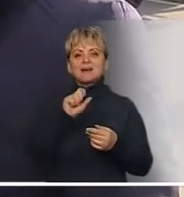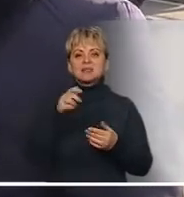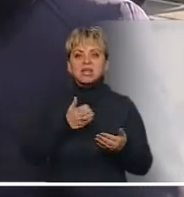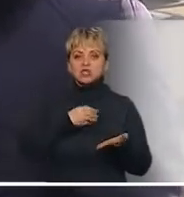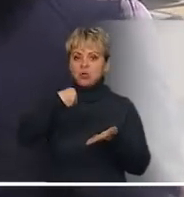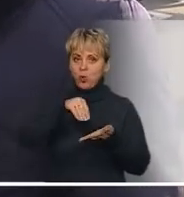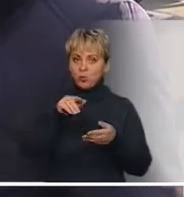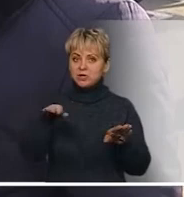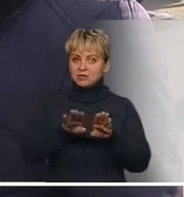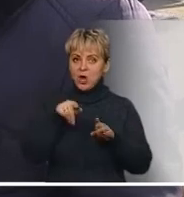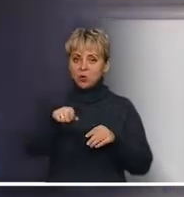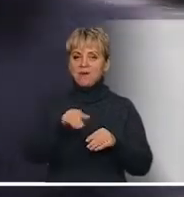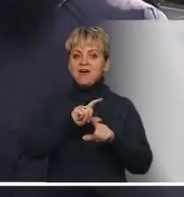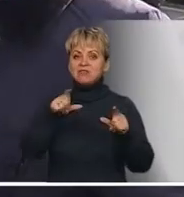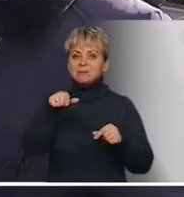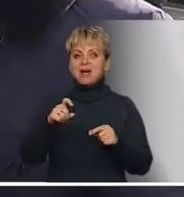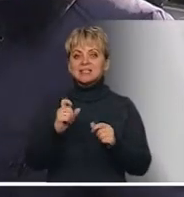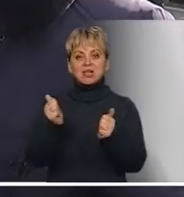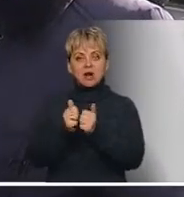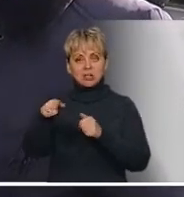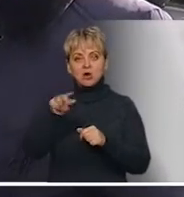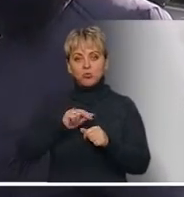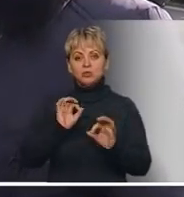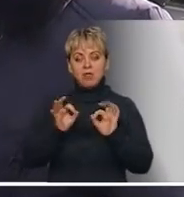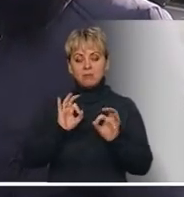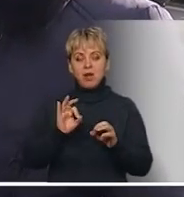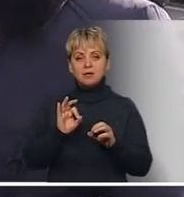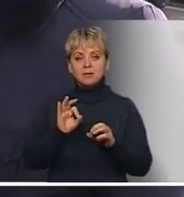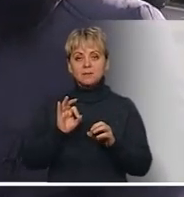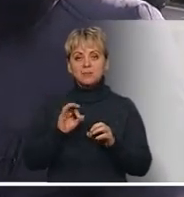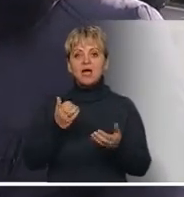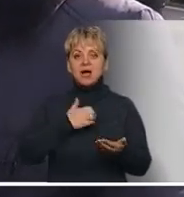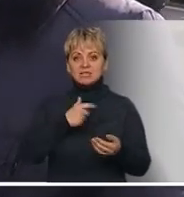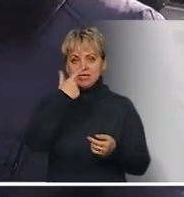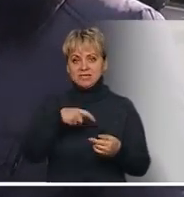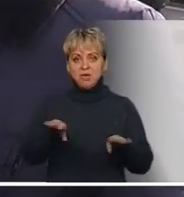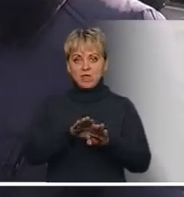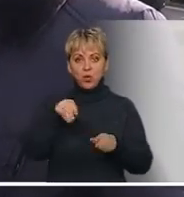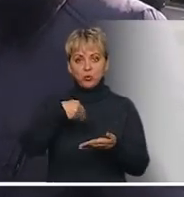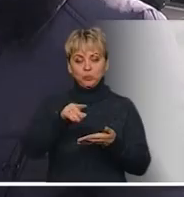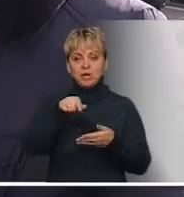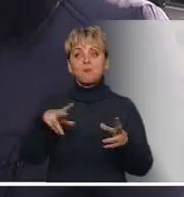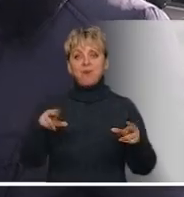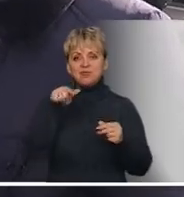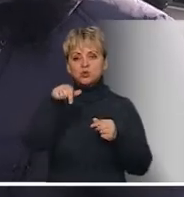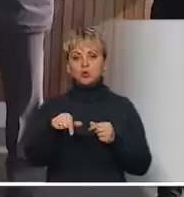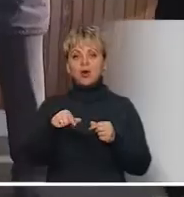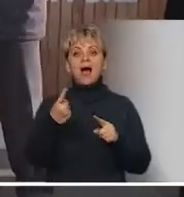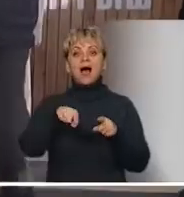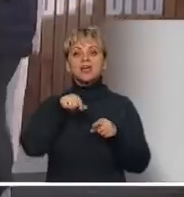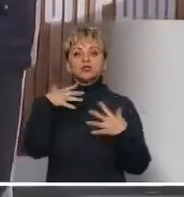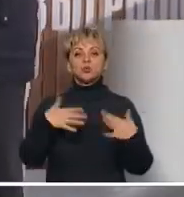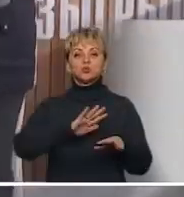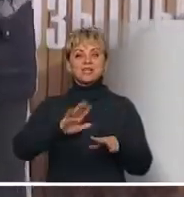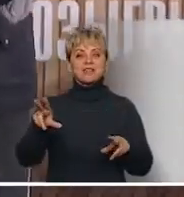раз нужно, хотели приобретать. Фирма в хозяйствах рядом работают нормально. Хотели себе такой приобретать. Ну вот повезло.